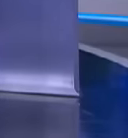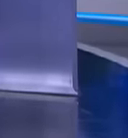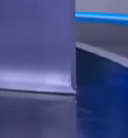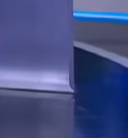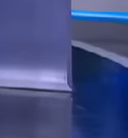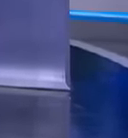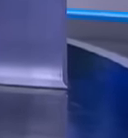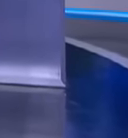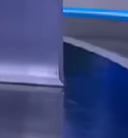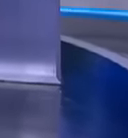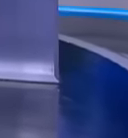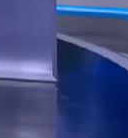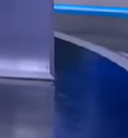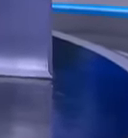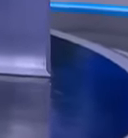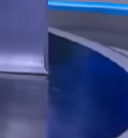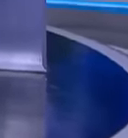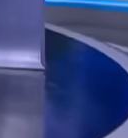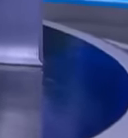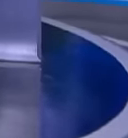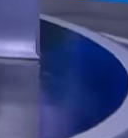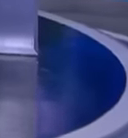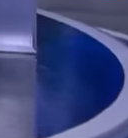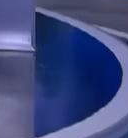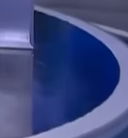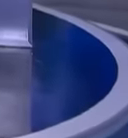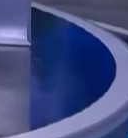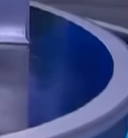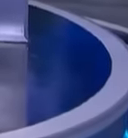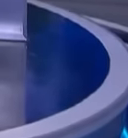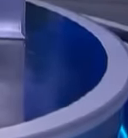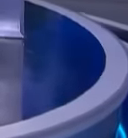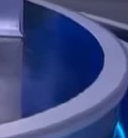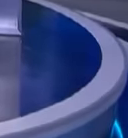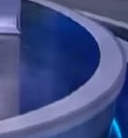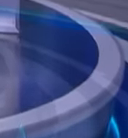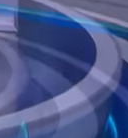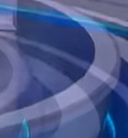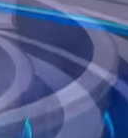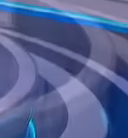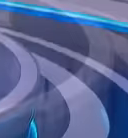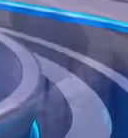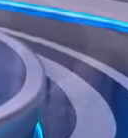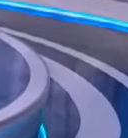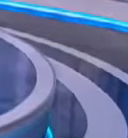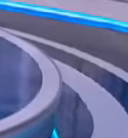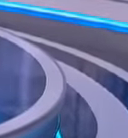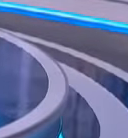teruskan berdoa untuk keselamatan rakyat Palestin. Dengan itu, Assalamualaikum. Salam sejahtera.